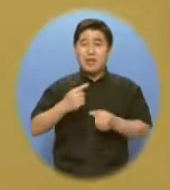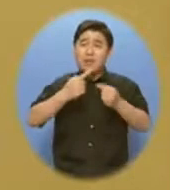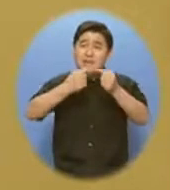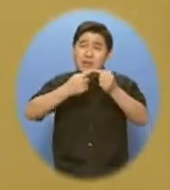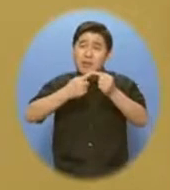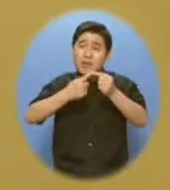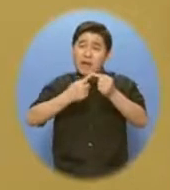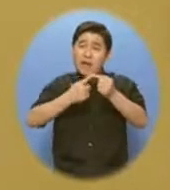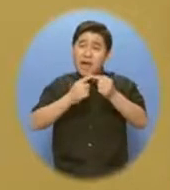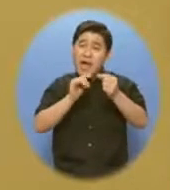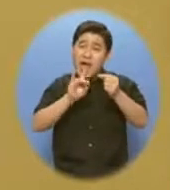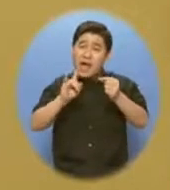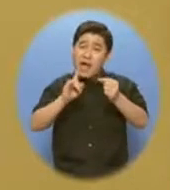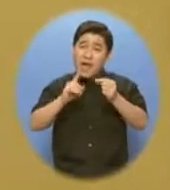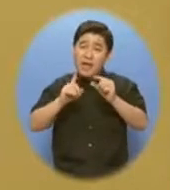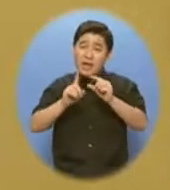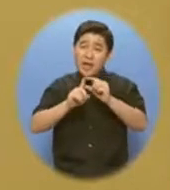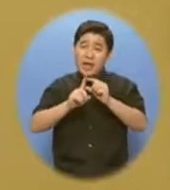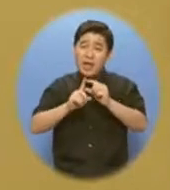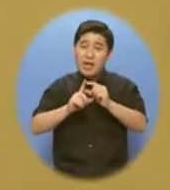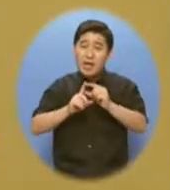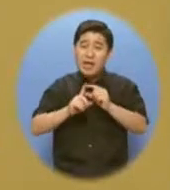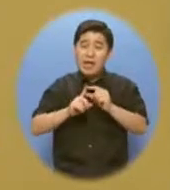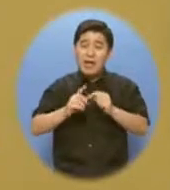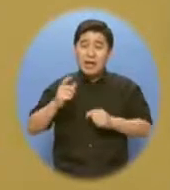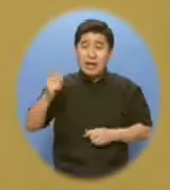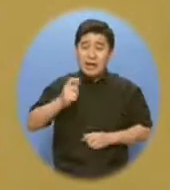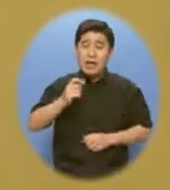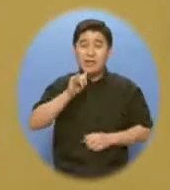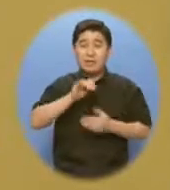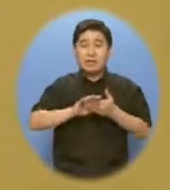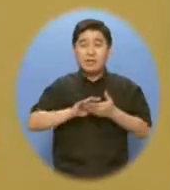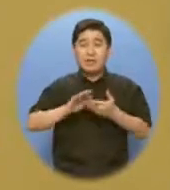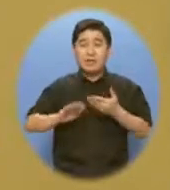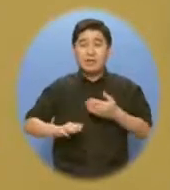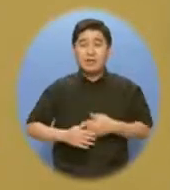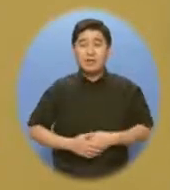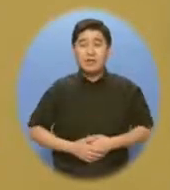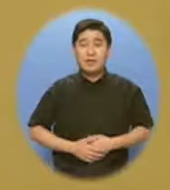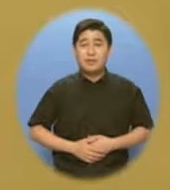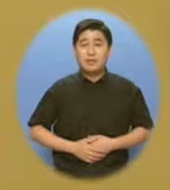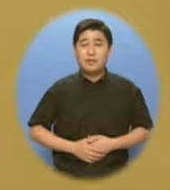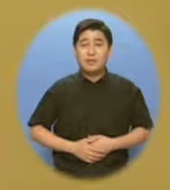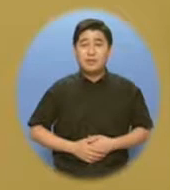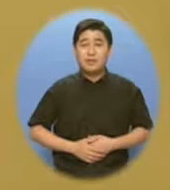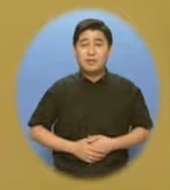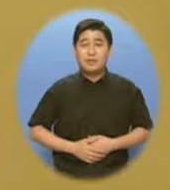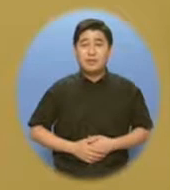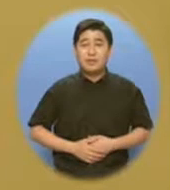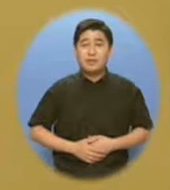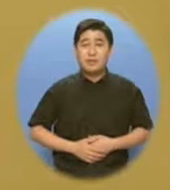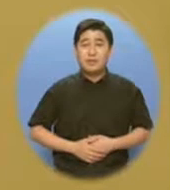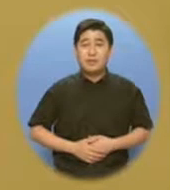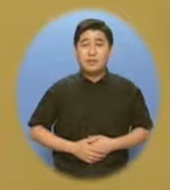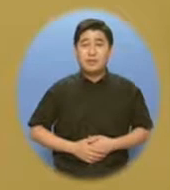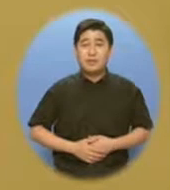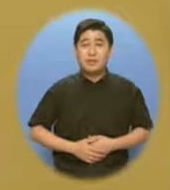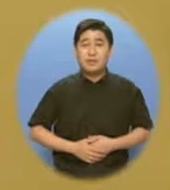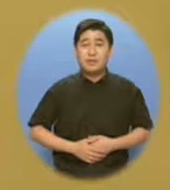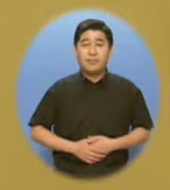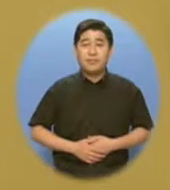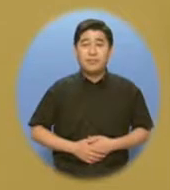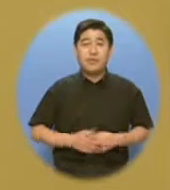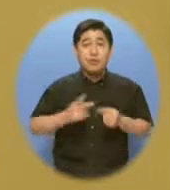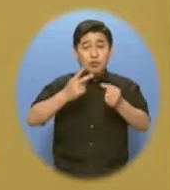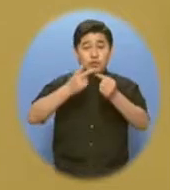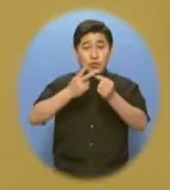맨 앞에 그 말하자면은 그 악센트가 있습니다. 강하게 발음하는 거죠. 그래서 해바라기.